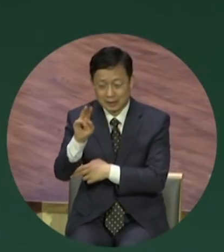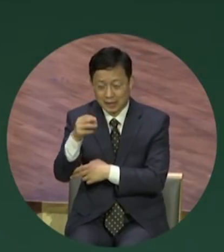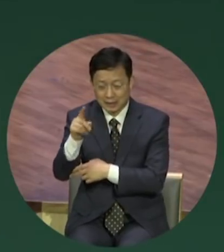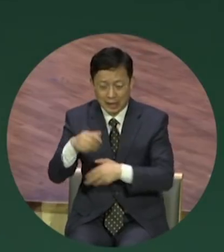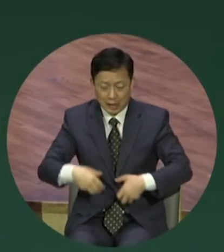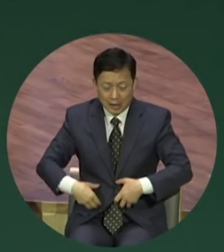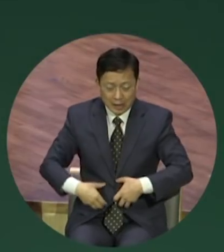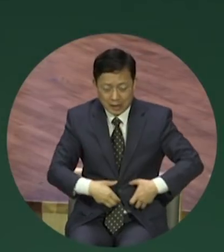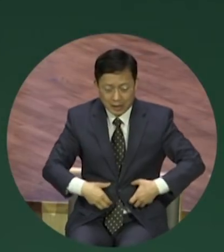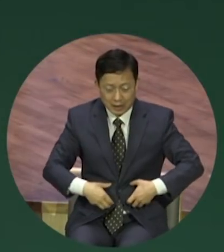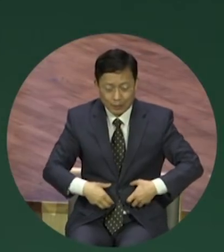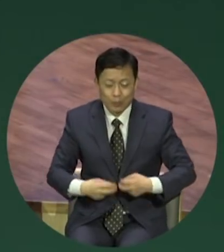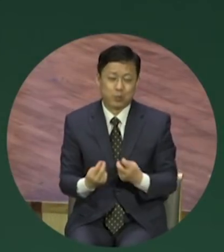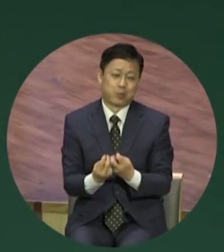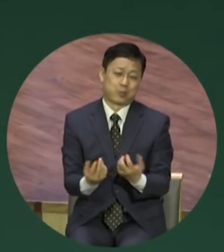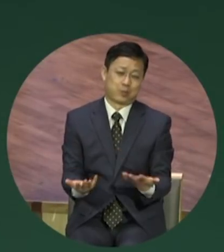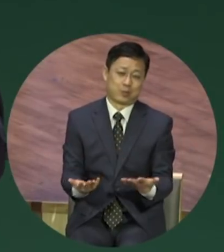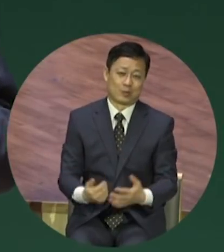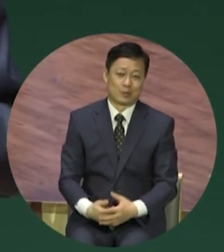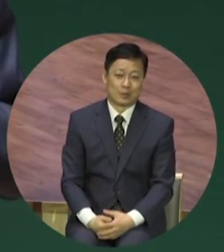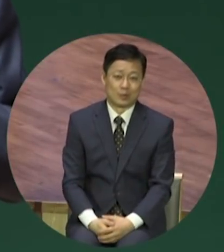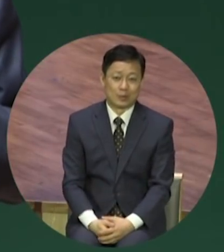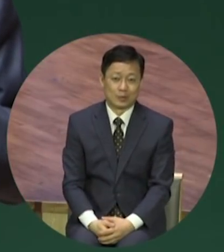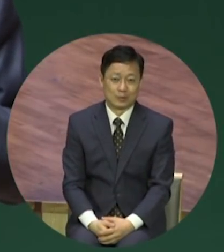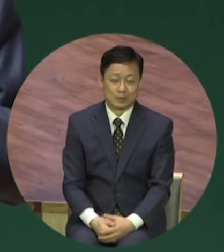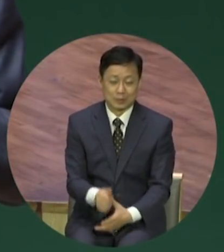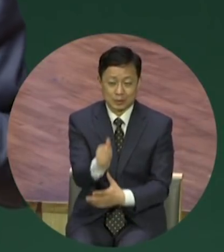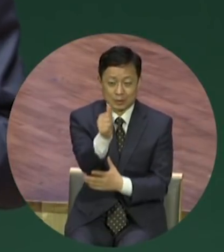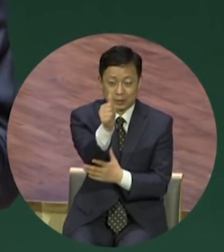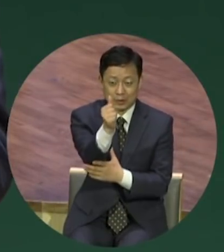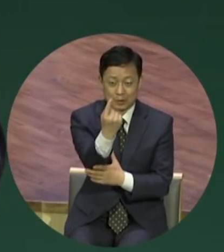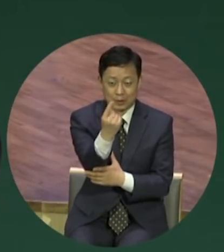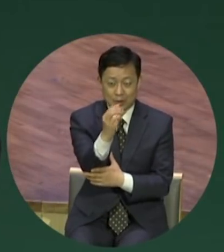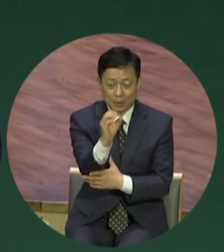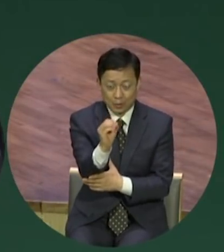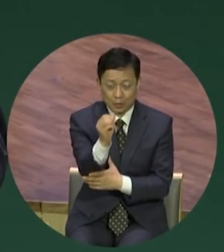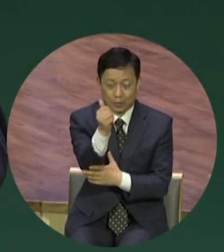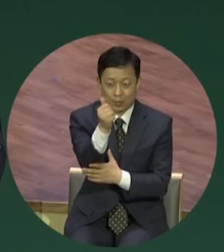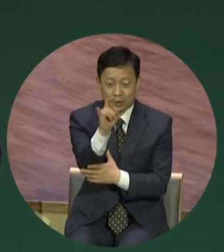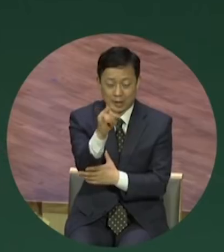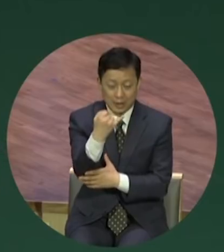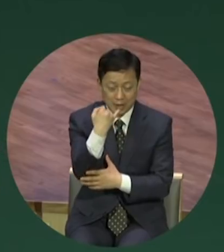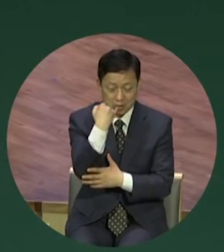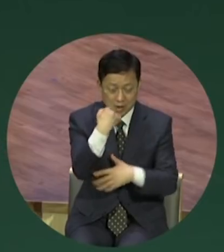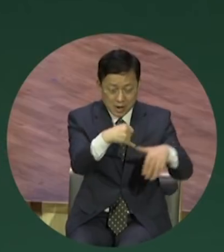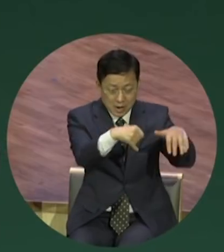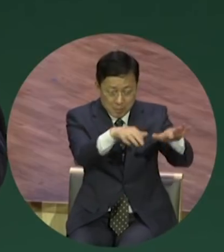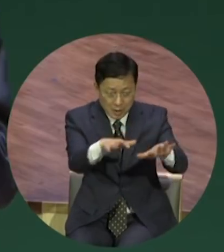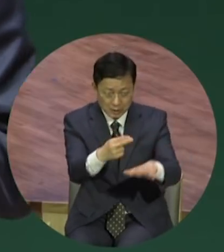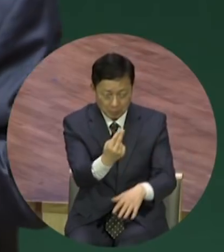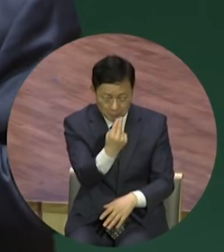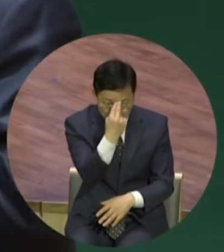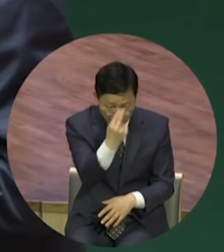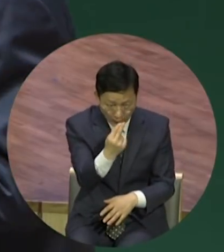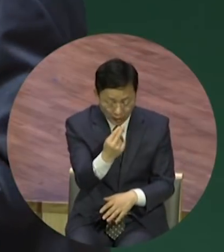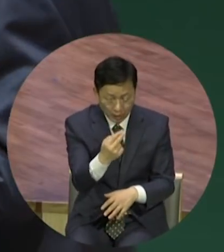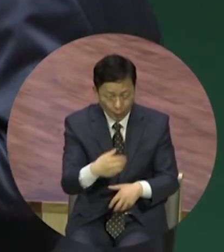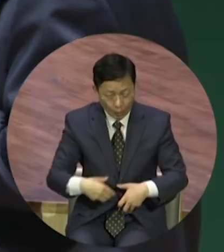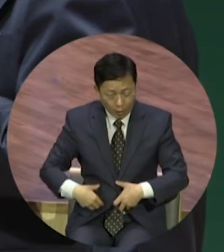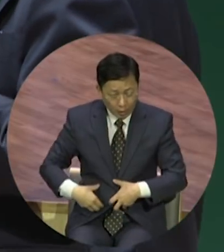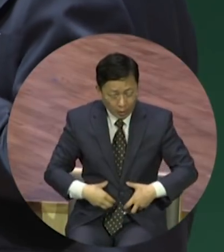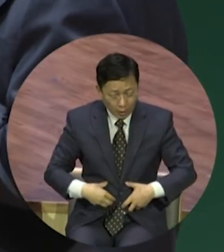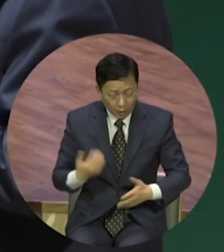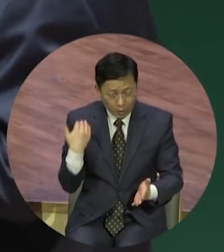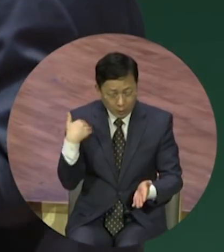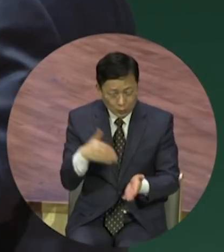on all sides like this. 자, 홍해 앞에서 어떻게 합니까 이거? 돌아갈 수도 없고 물에 들어갈 수도 없고. Even when the Israelites were standing before the Red